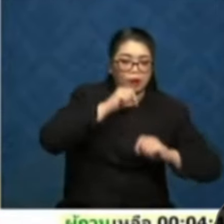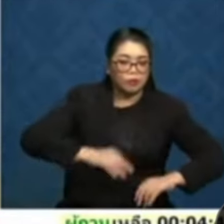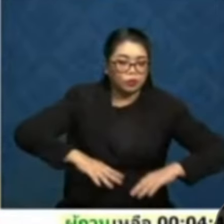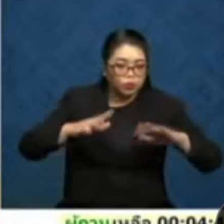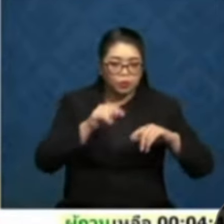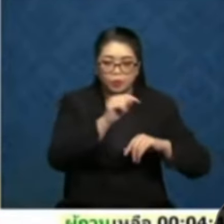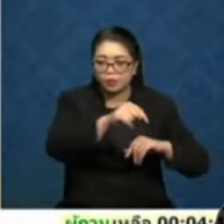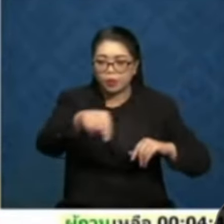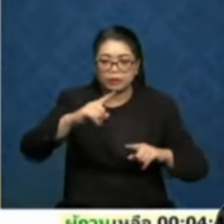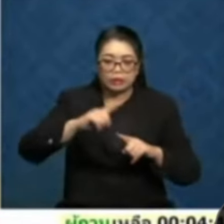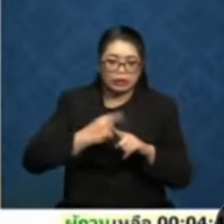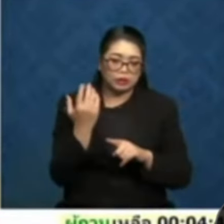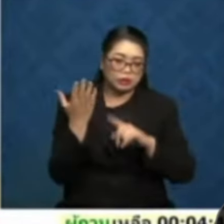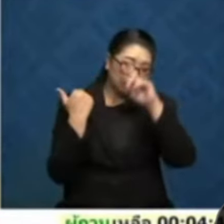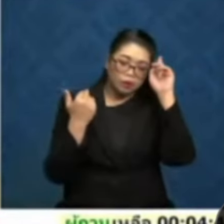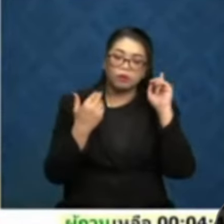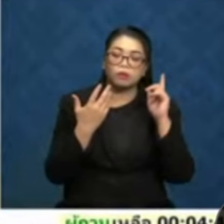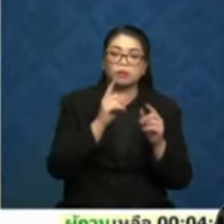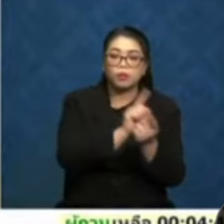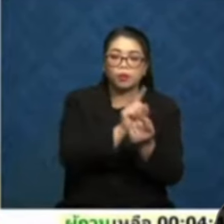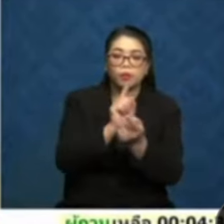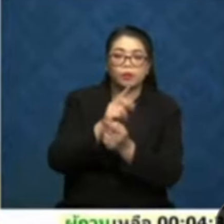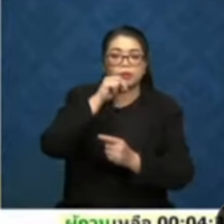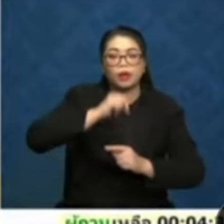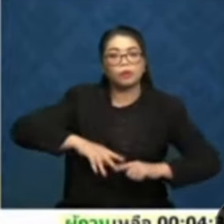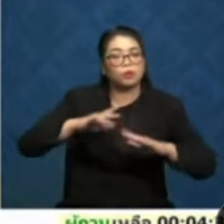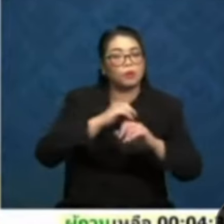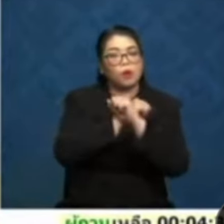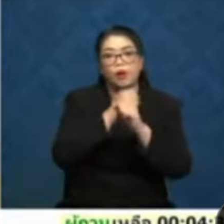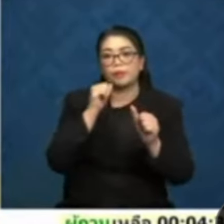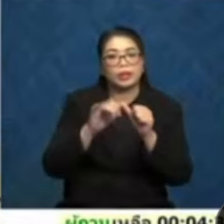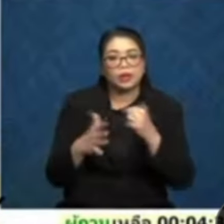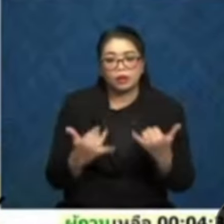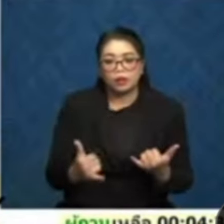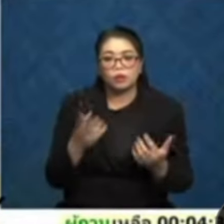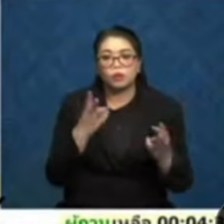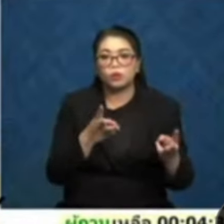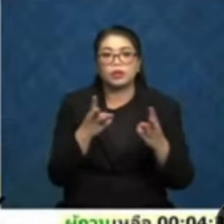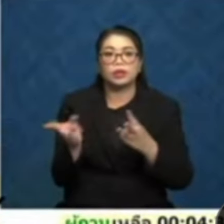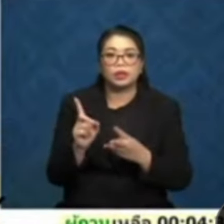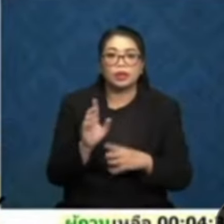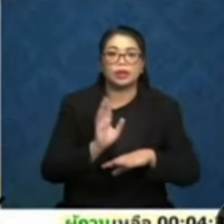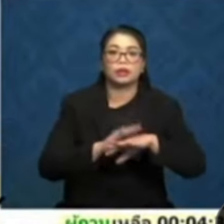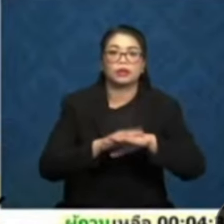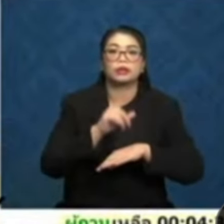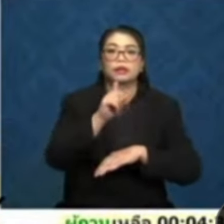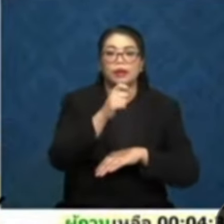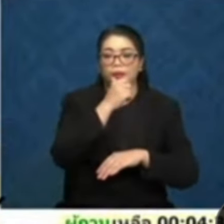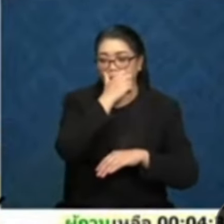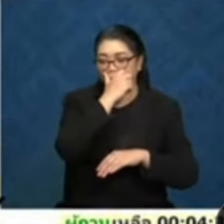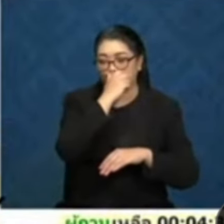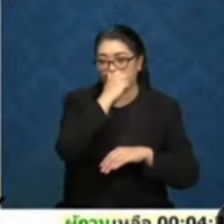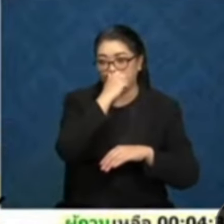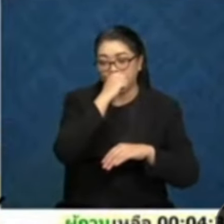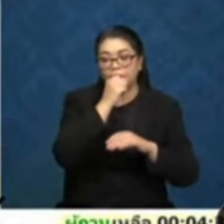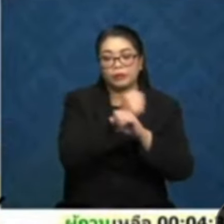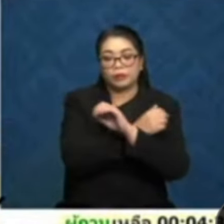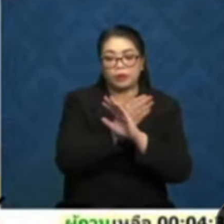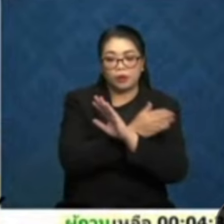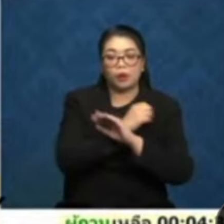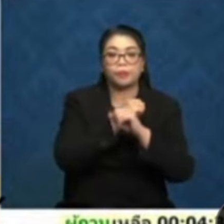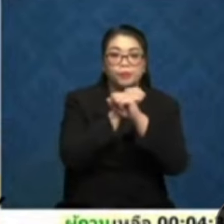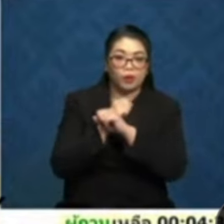เกิดขึ้นมาแล้วในช่วงเดือนที่ผ่านมาอย่างไรได้บ้างนะครับจึงเป็นคำถาม 5ข้อสุดท้ายนะครับครั้งนี้อาจจะไม่ได้เยอะมากแต่ผมคิดว่าเป็นคำถามที่อยาก